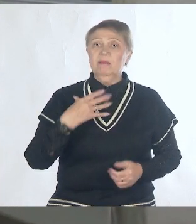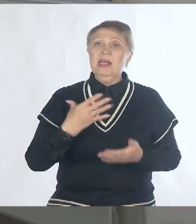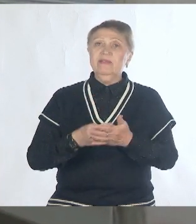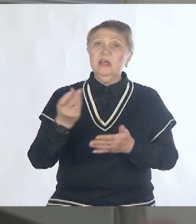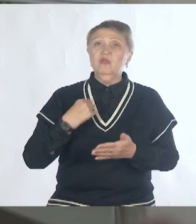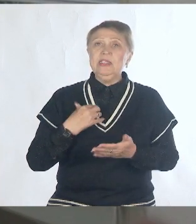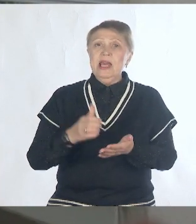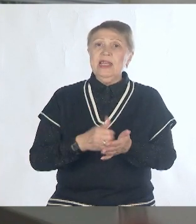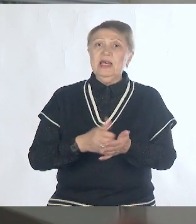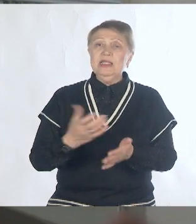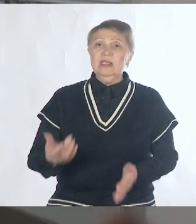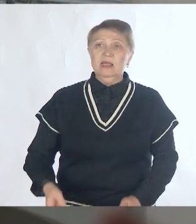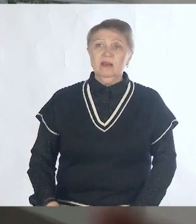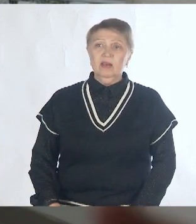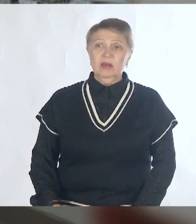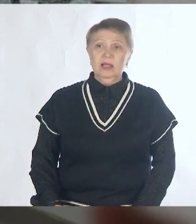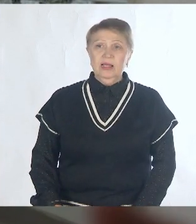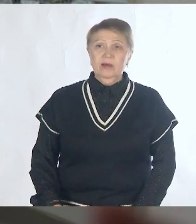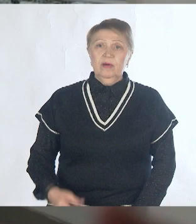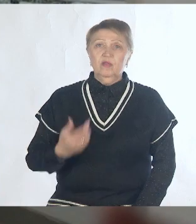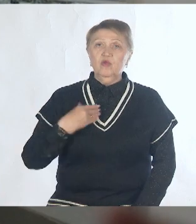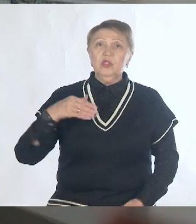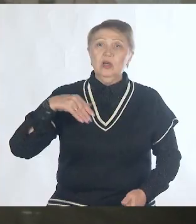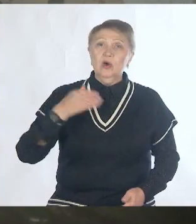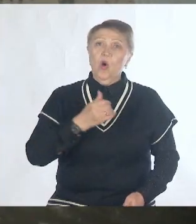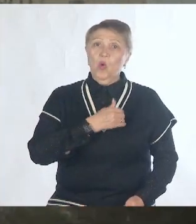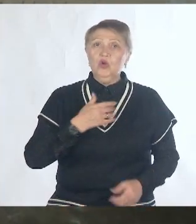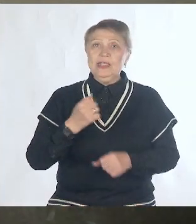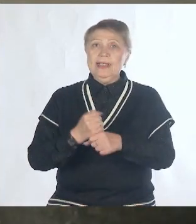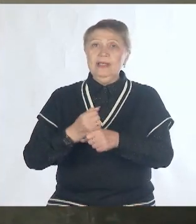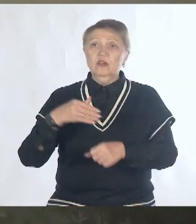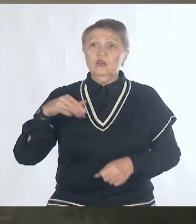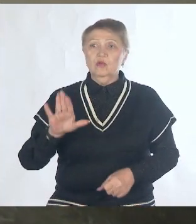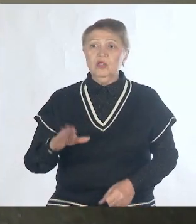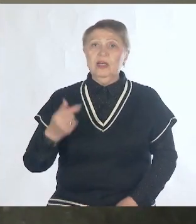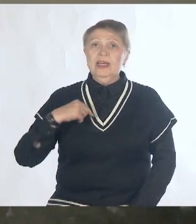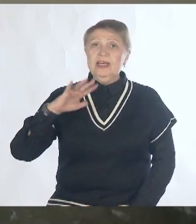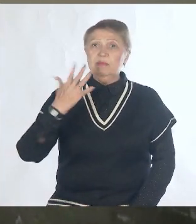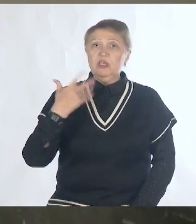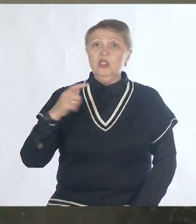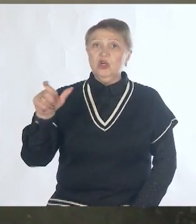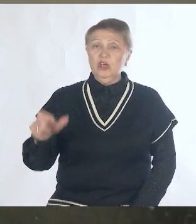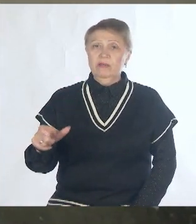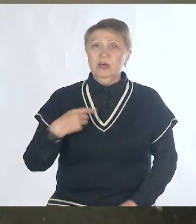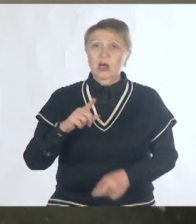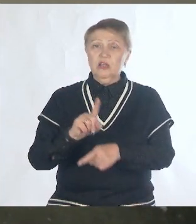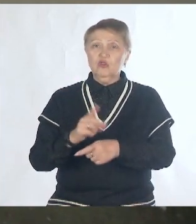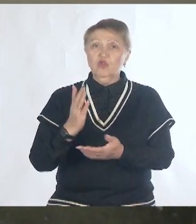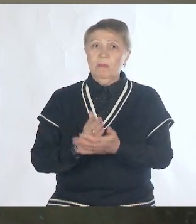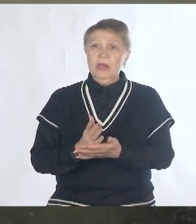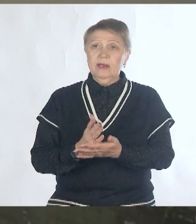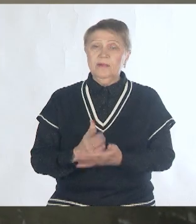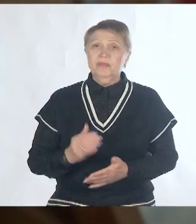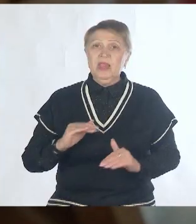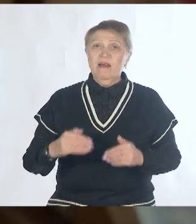дает сделать лучшее из пяти человек то должно быть